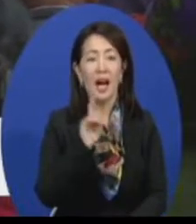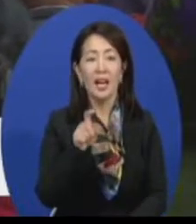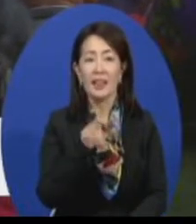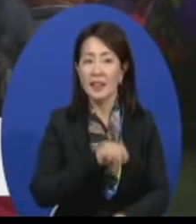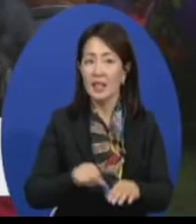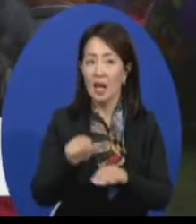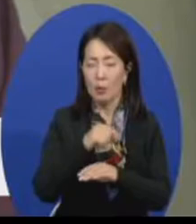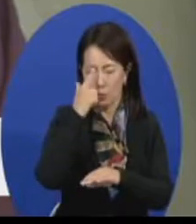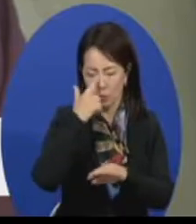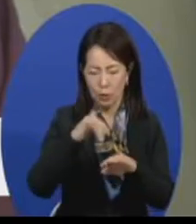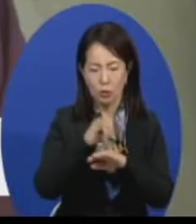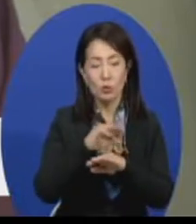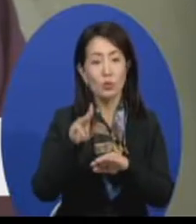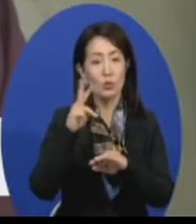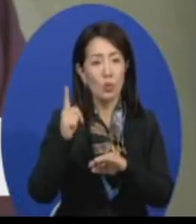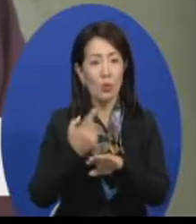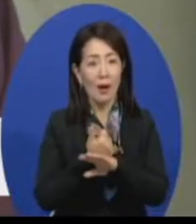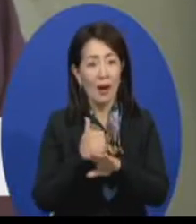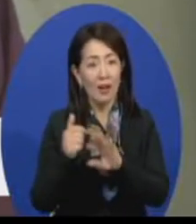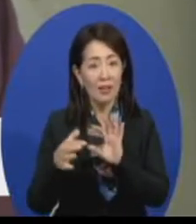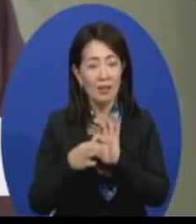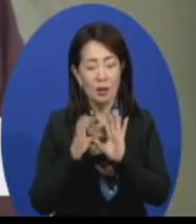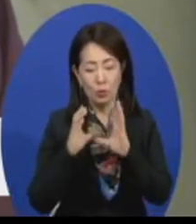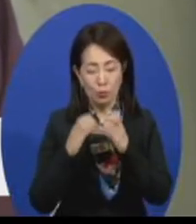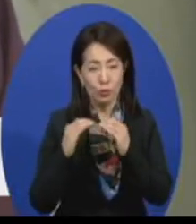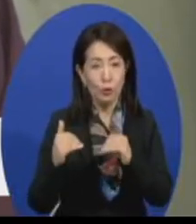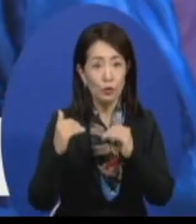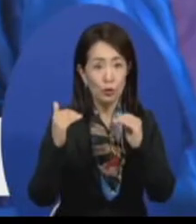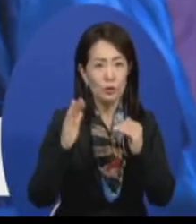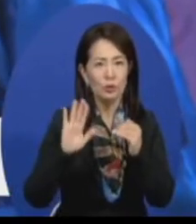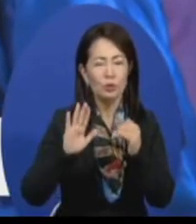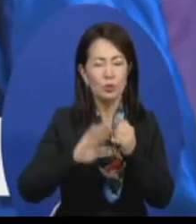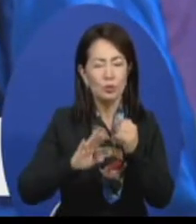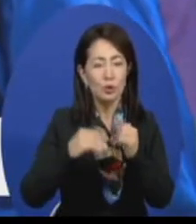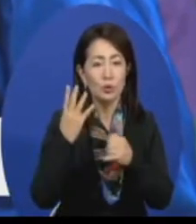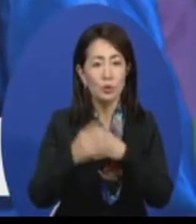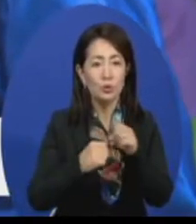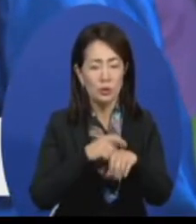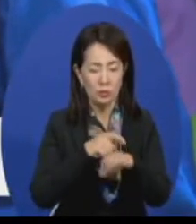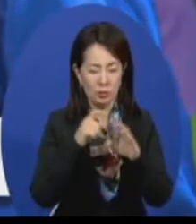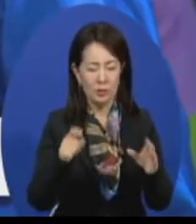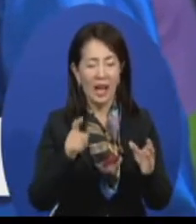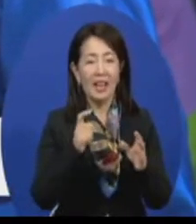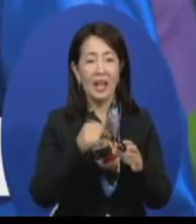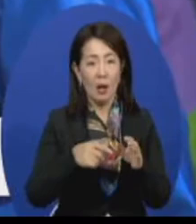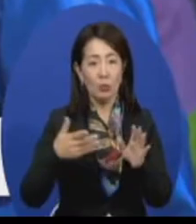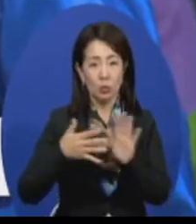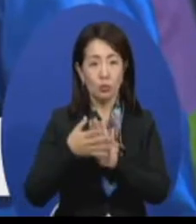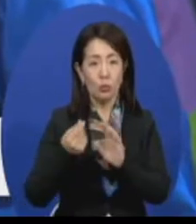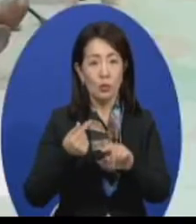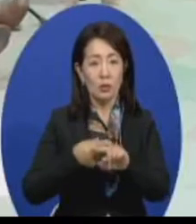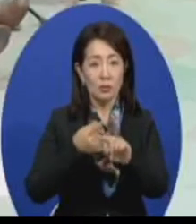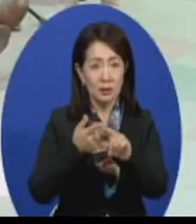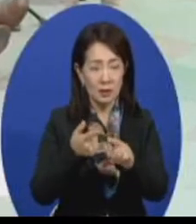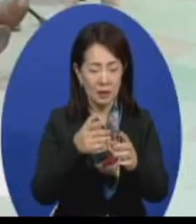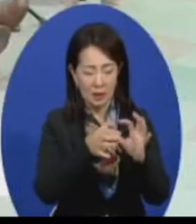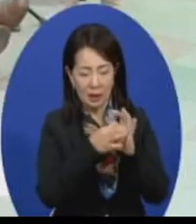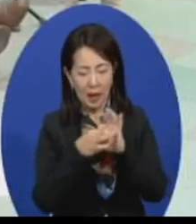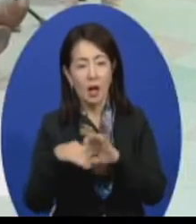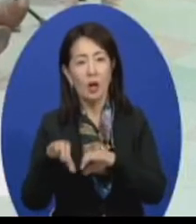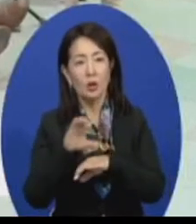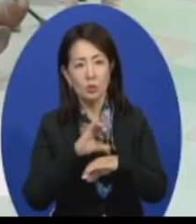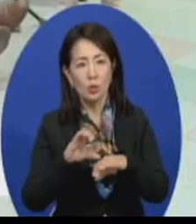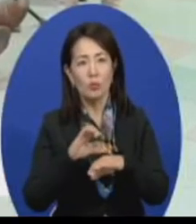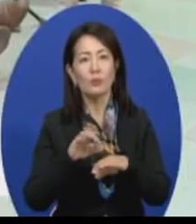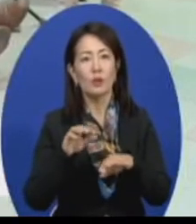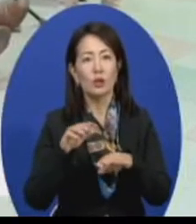аймаг Монгол улсын түүхэн ажил жуулчлалын бүс болж хөгжих учраас сүүлийн 4 жилд Хинтэй аймагт тавиралсан төсвийн хөрөнгө нэмэгдсэн. Үүнийг дагаад сум тасгадын